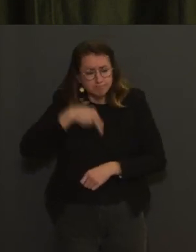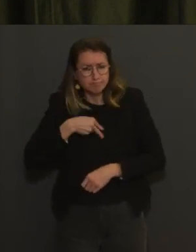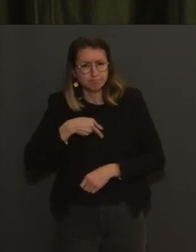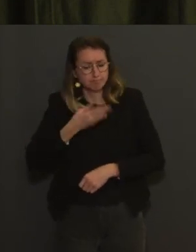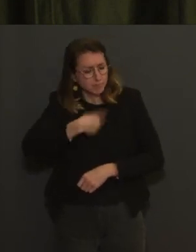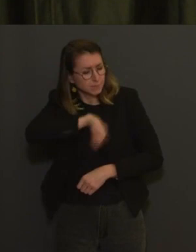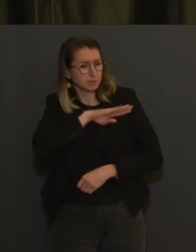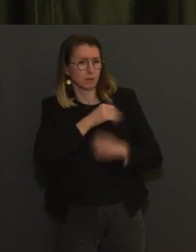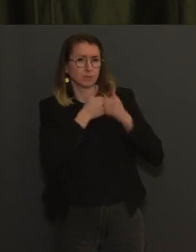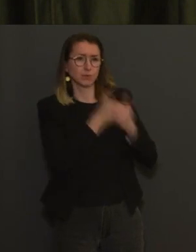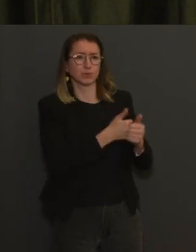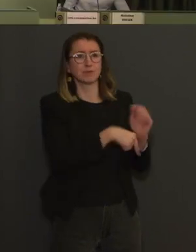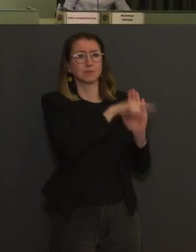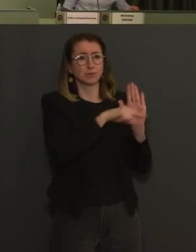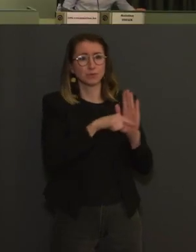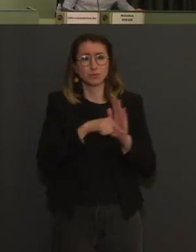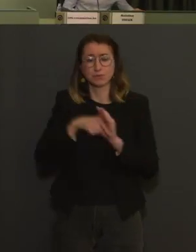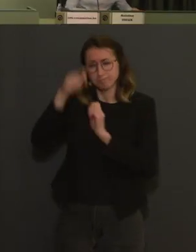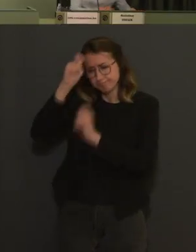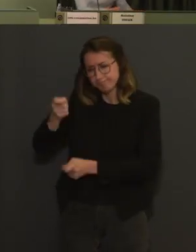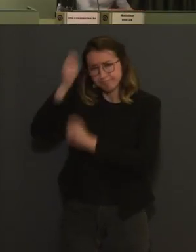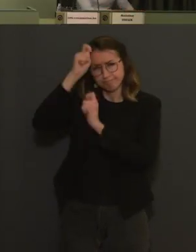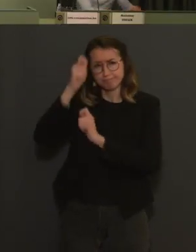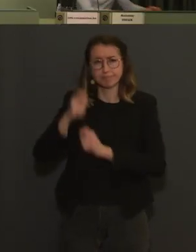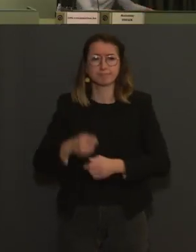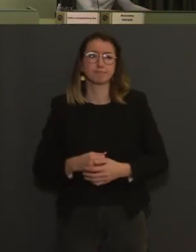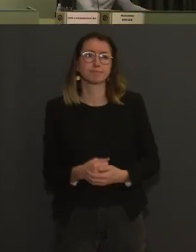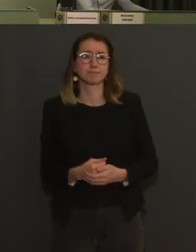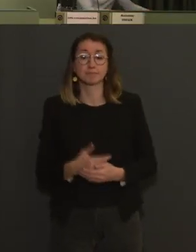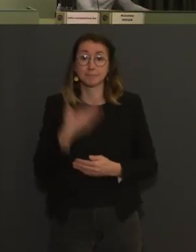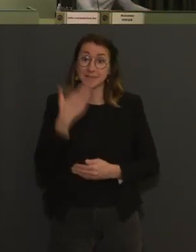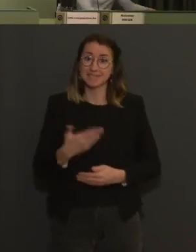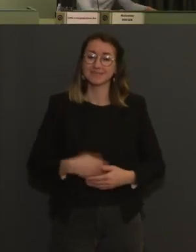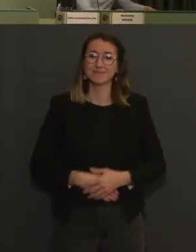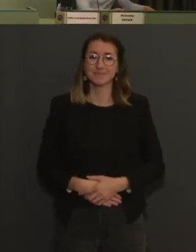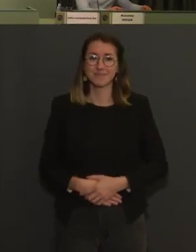merci. Nous allons passer aux différentes questions reçues par la presse.